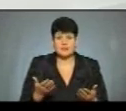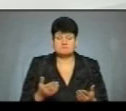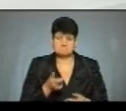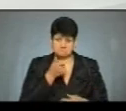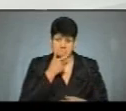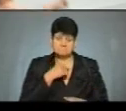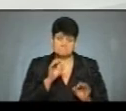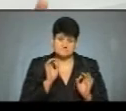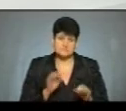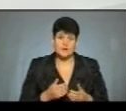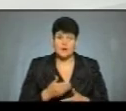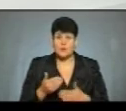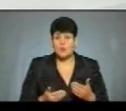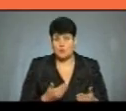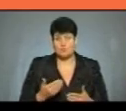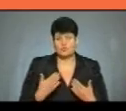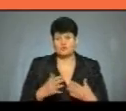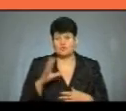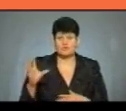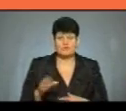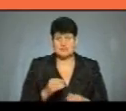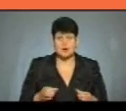етичний крок по відношенню до всіх громад.